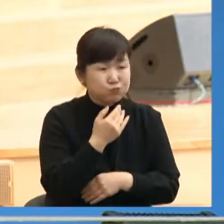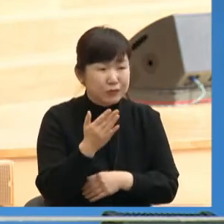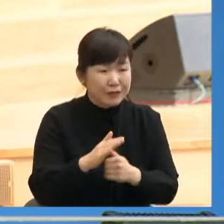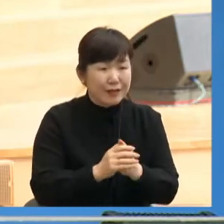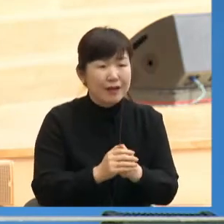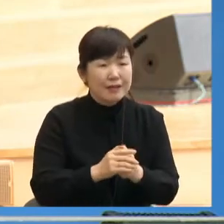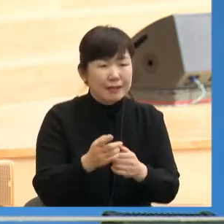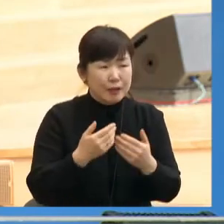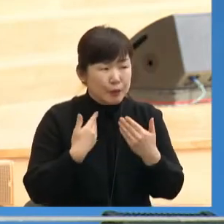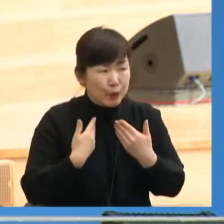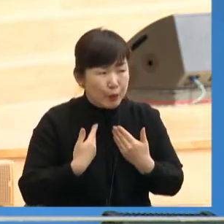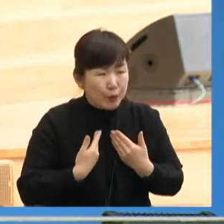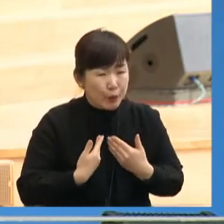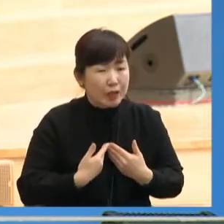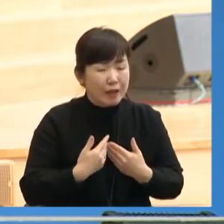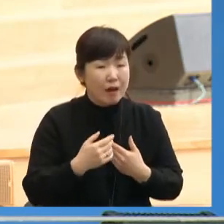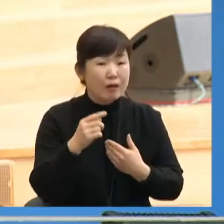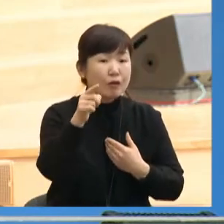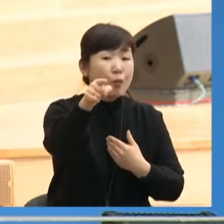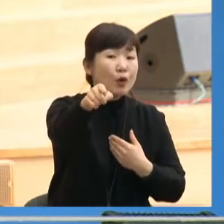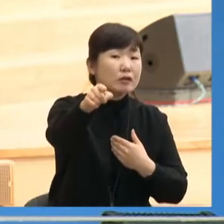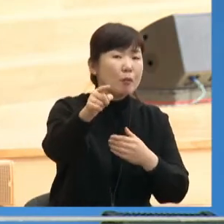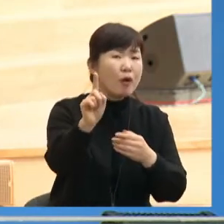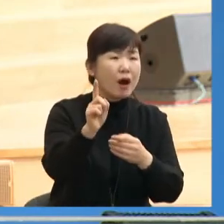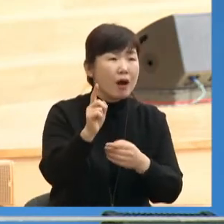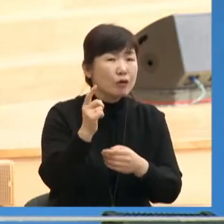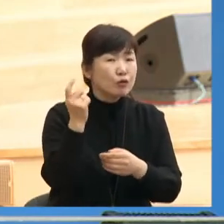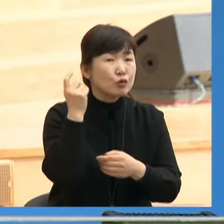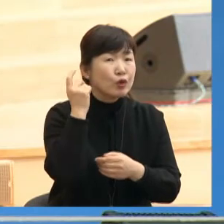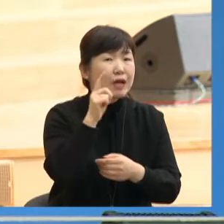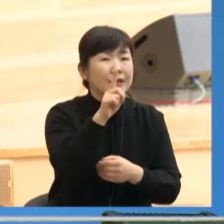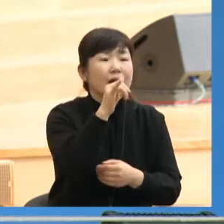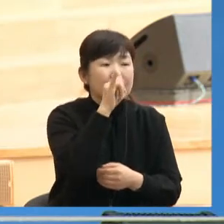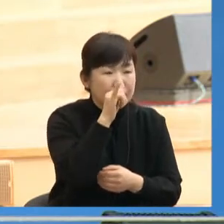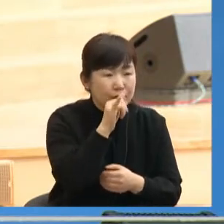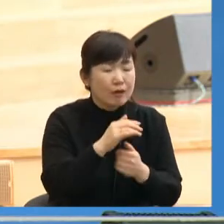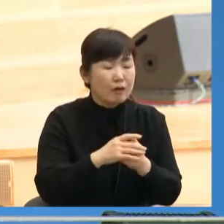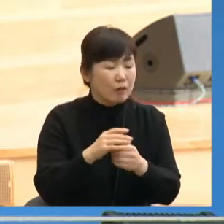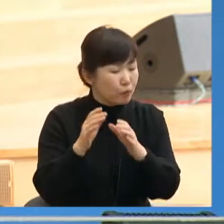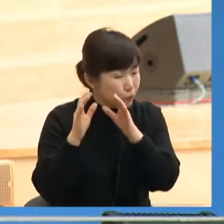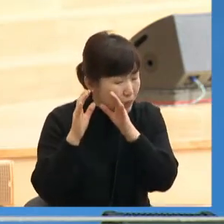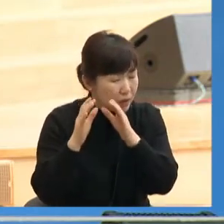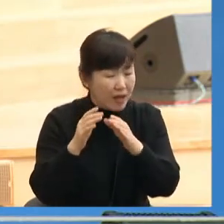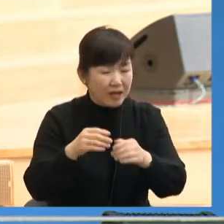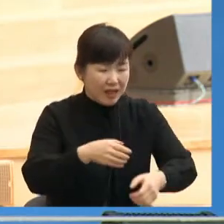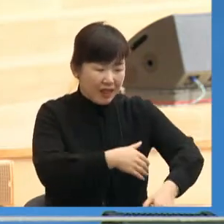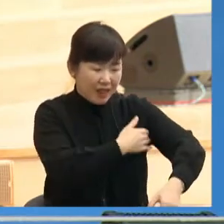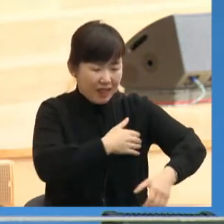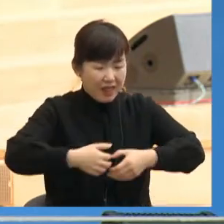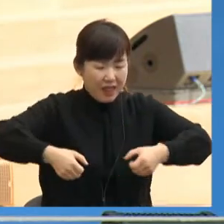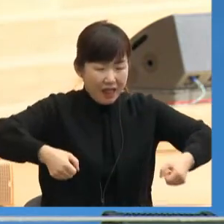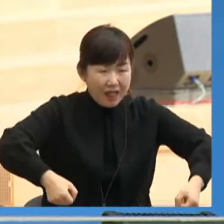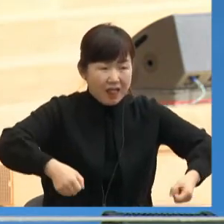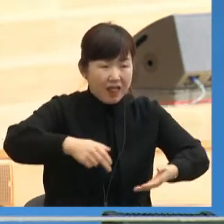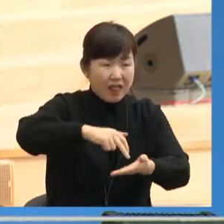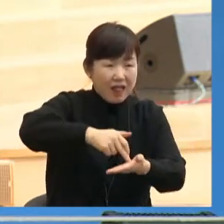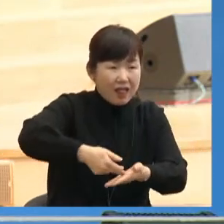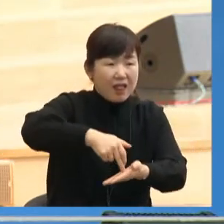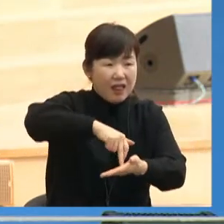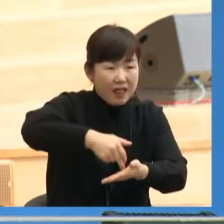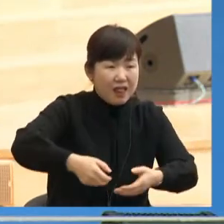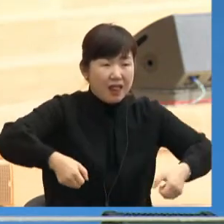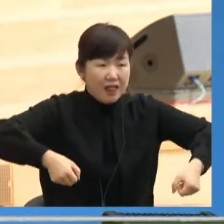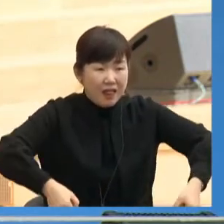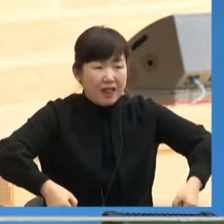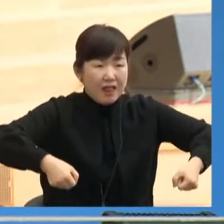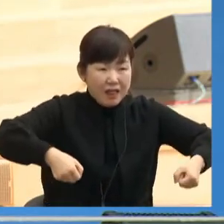그 정박한 소리를 복도 끝에서 깨기 시작하는 소리가 들립니다. 그 소리를 들어봤더니 목발 소리예요. 그 소리만 들어도